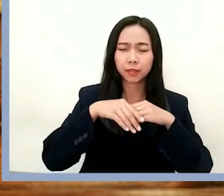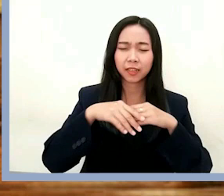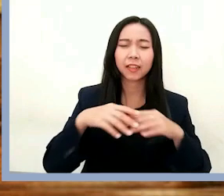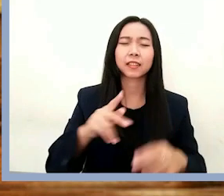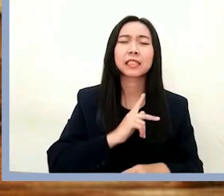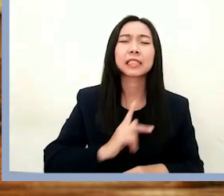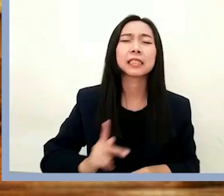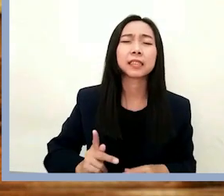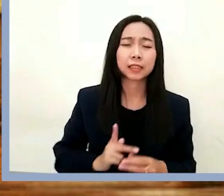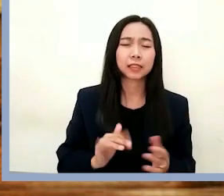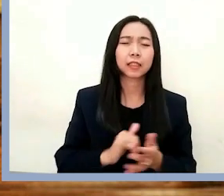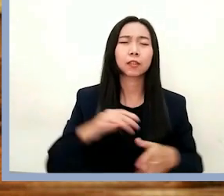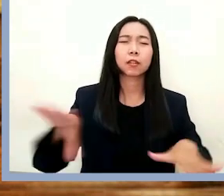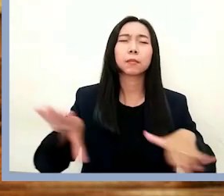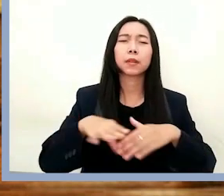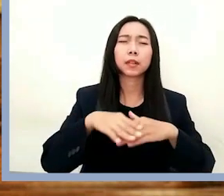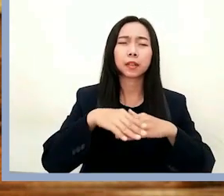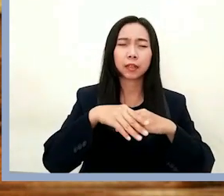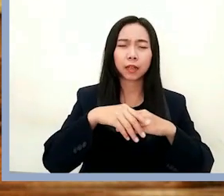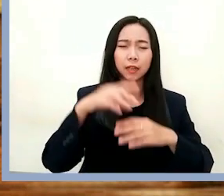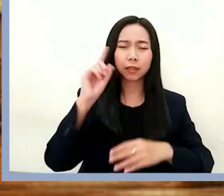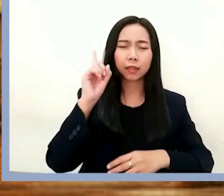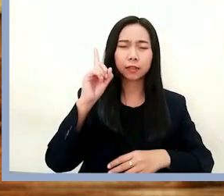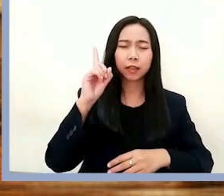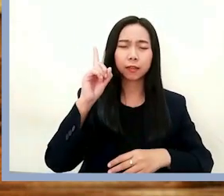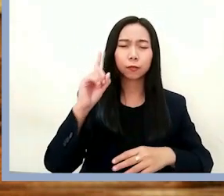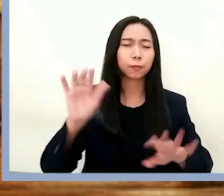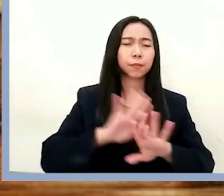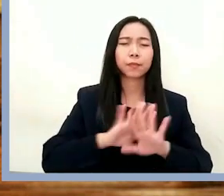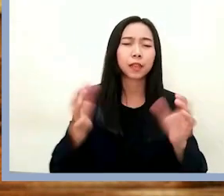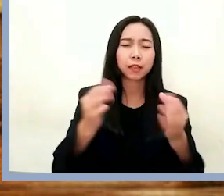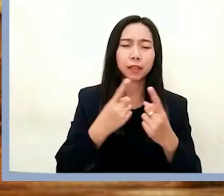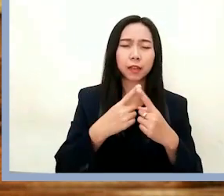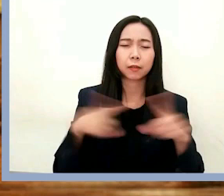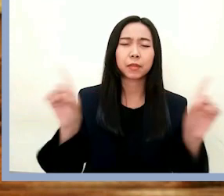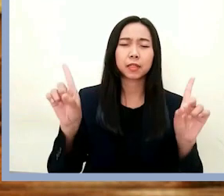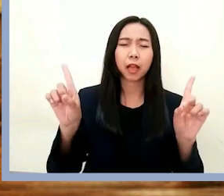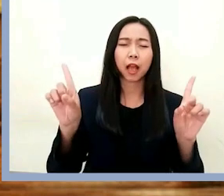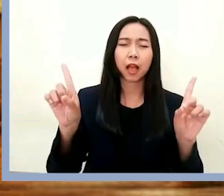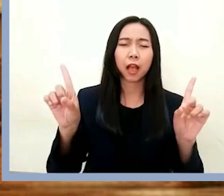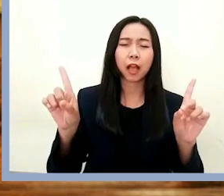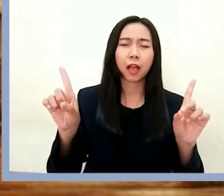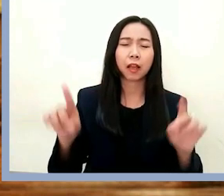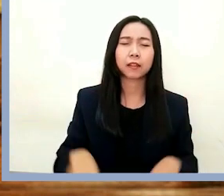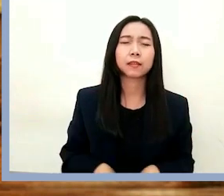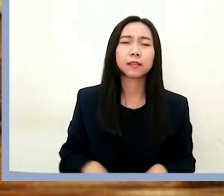adalah perkawinan monogamis yang tidak terceraikan kecuali oleh kematian